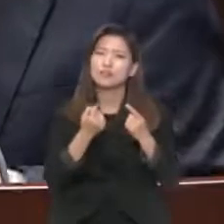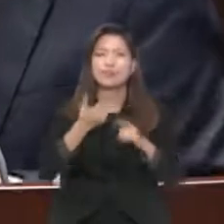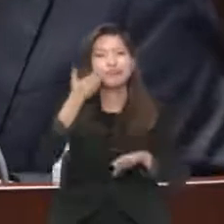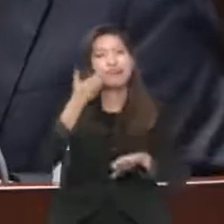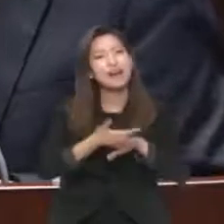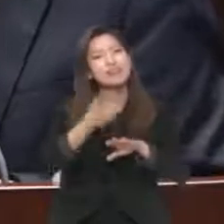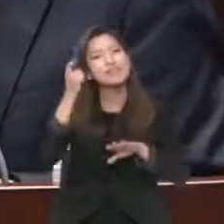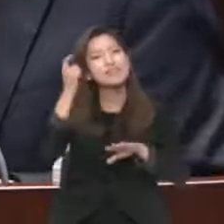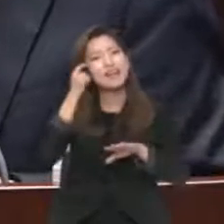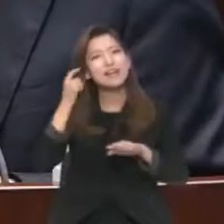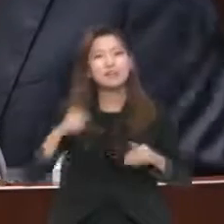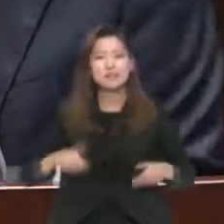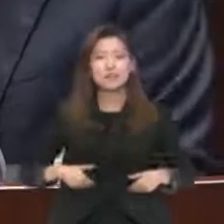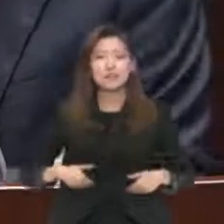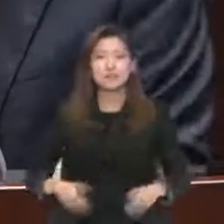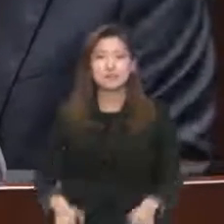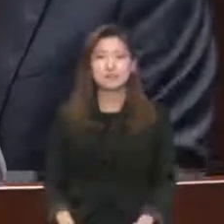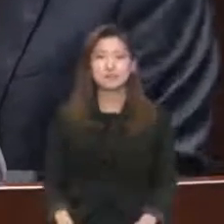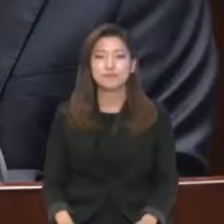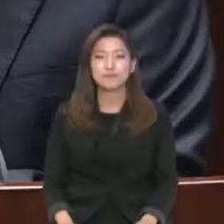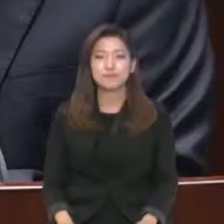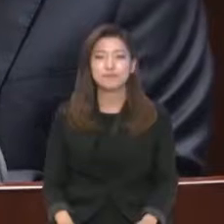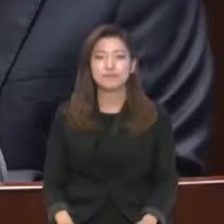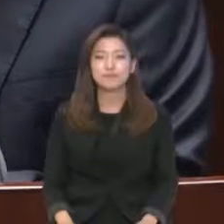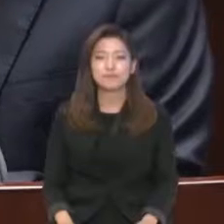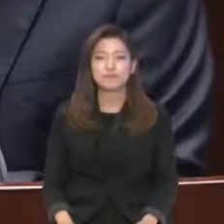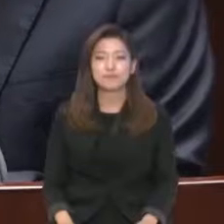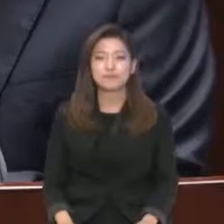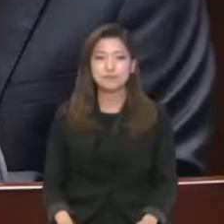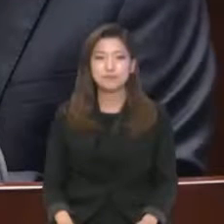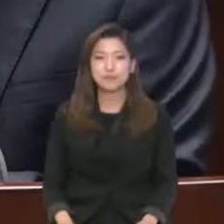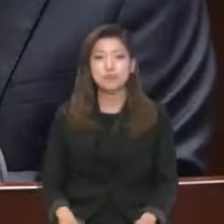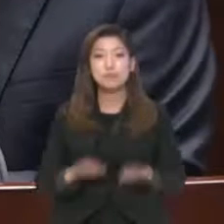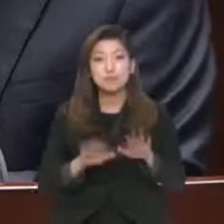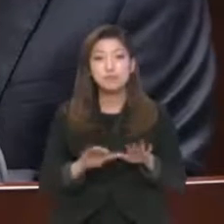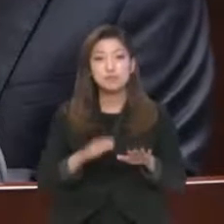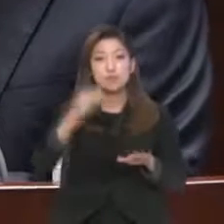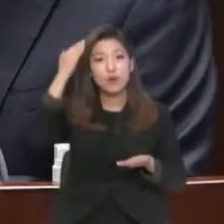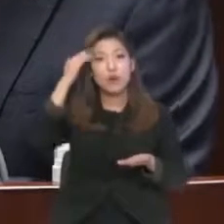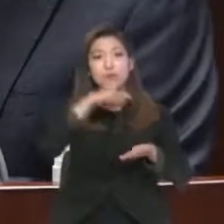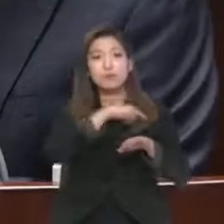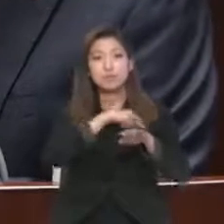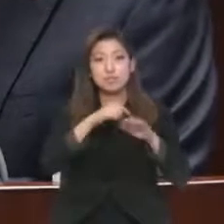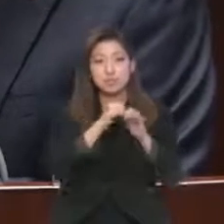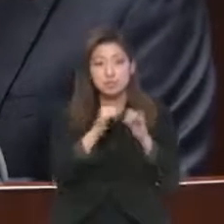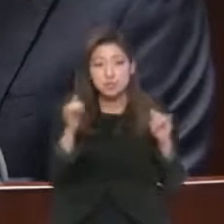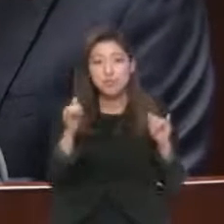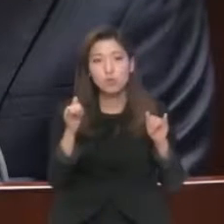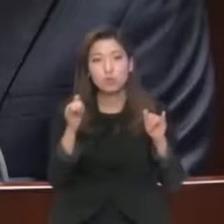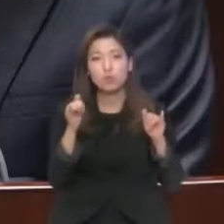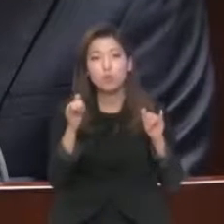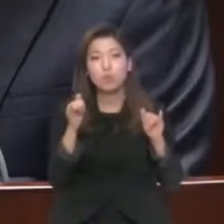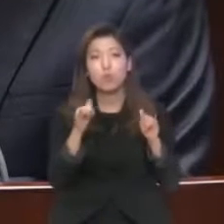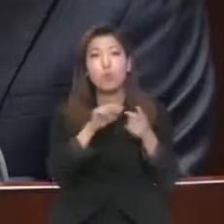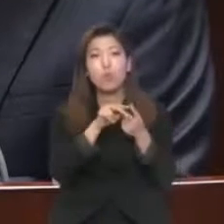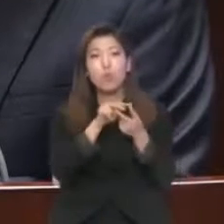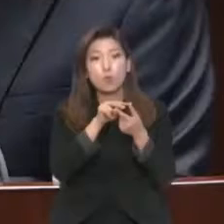뭐 그런 접근도 있을 수 있습니다만 여전히 남아있는 같은 민족으로서 또 한결애로서의 그